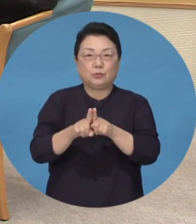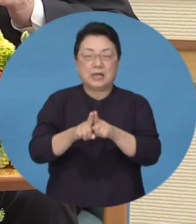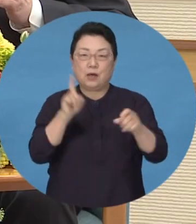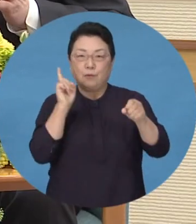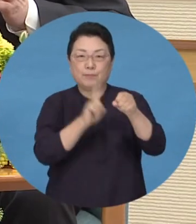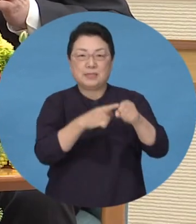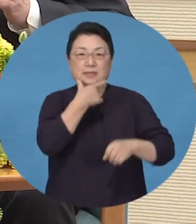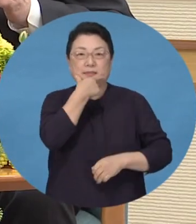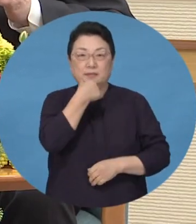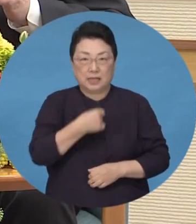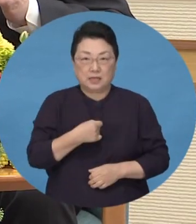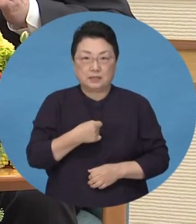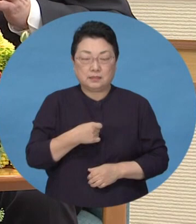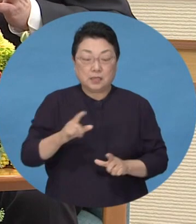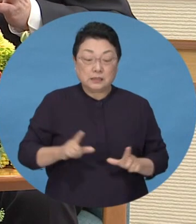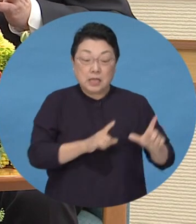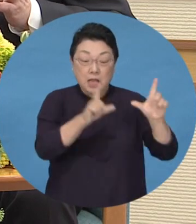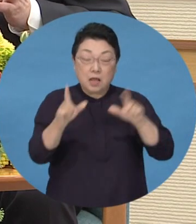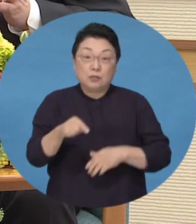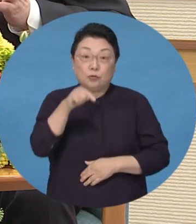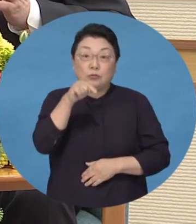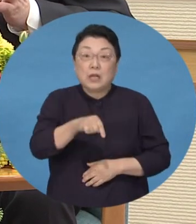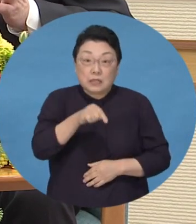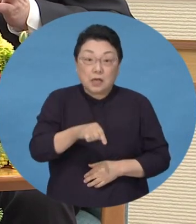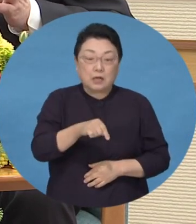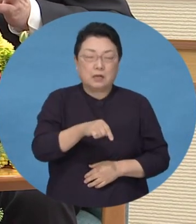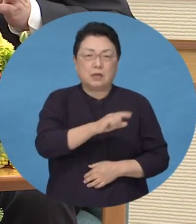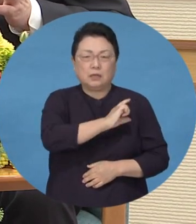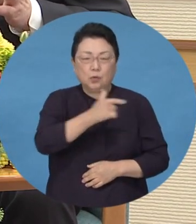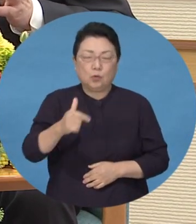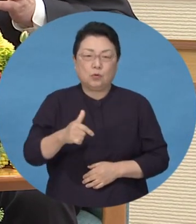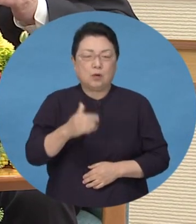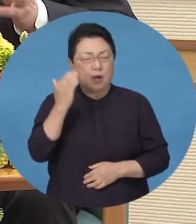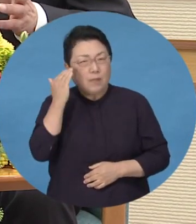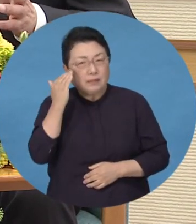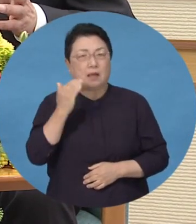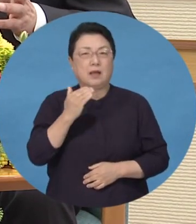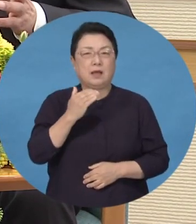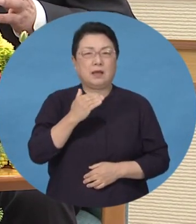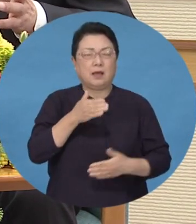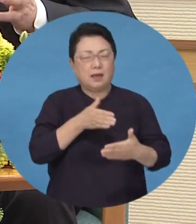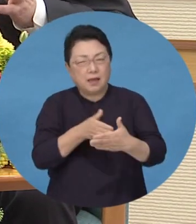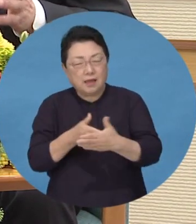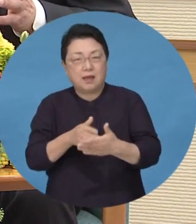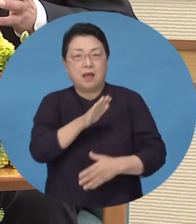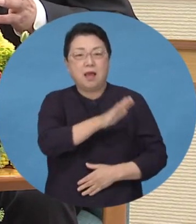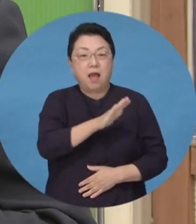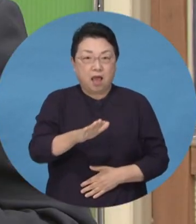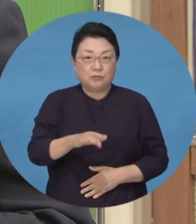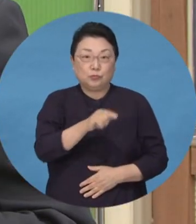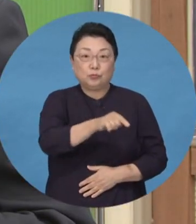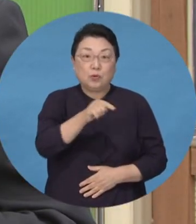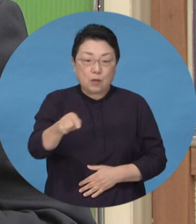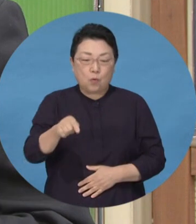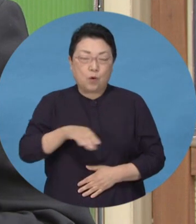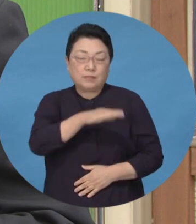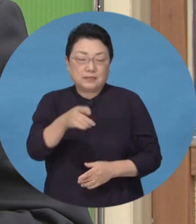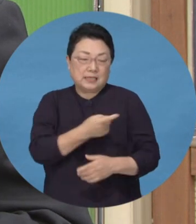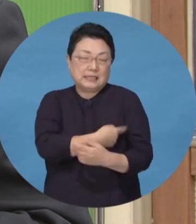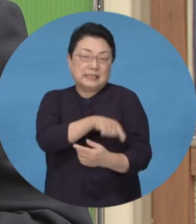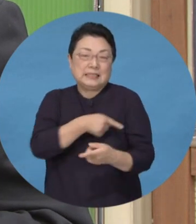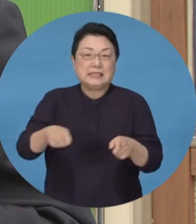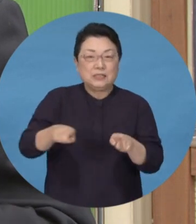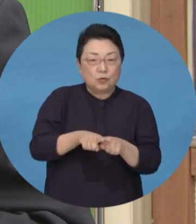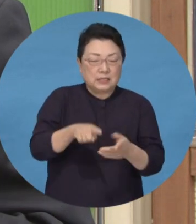にょ日常生活でですねあの様々な効果大に直面すると思うんですよでそれをみんなで力を合わせで